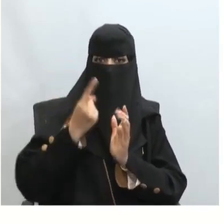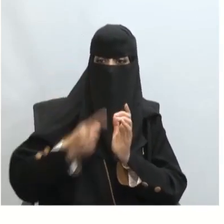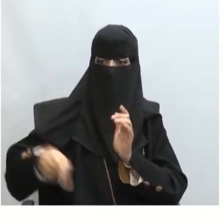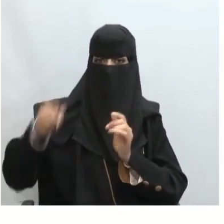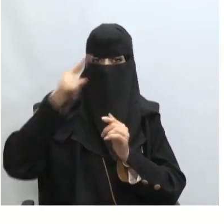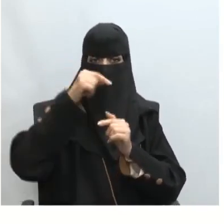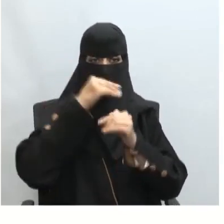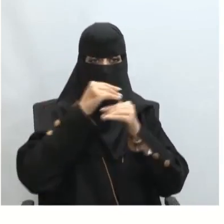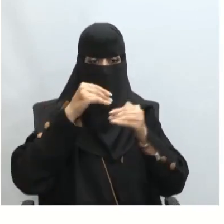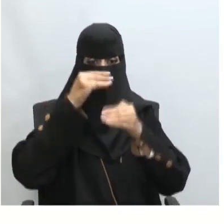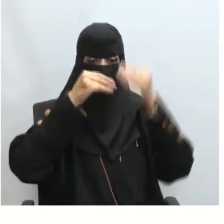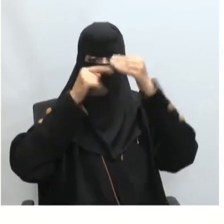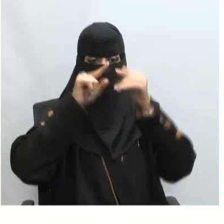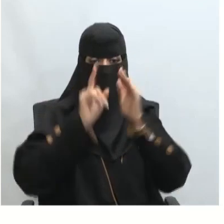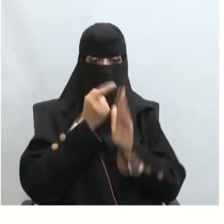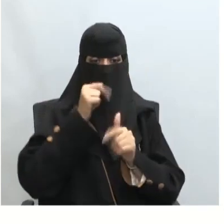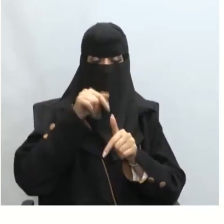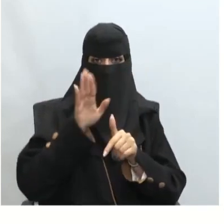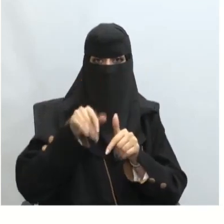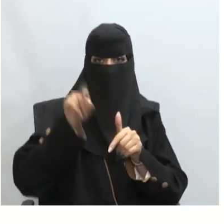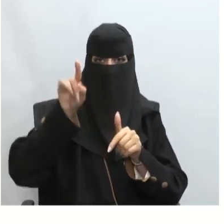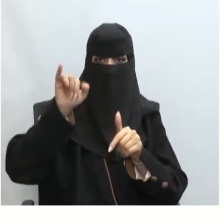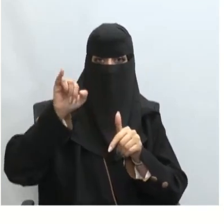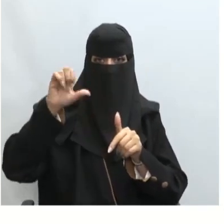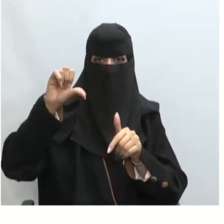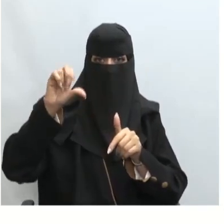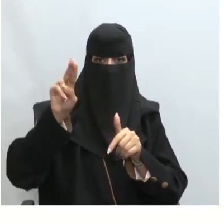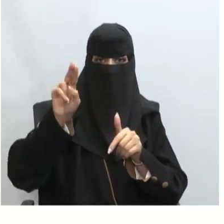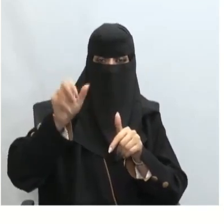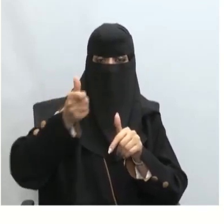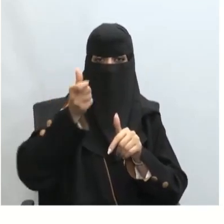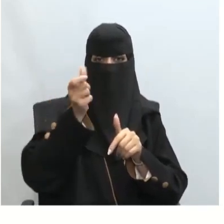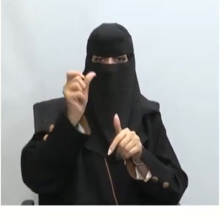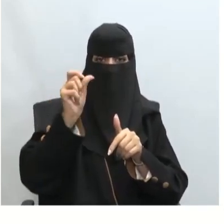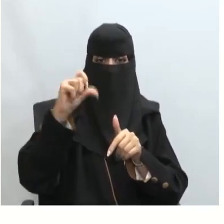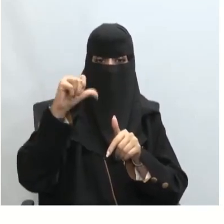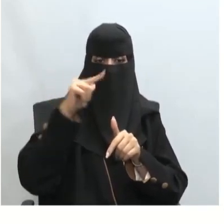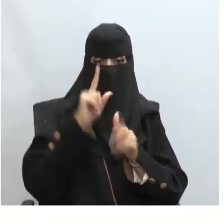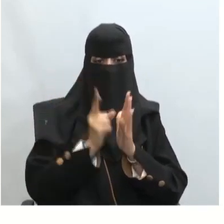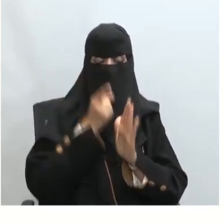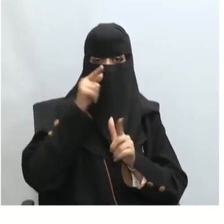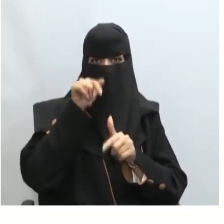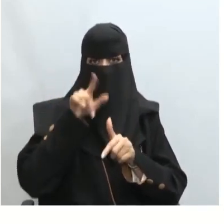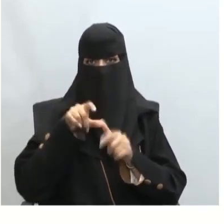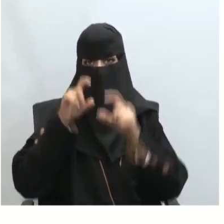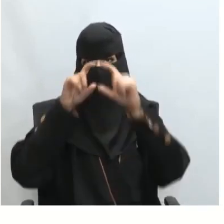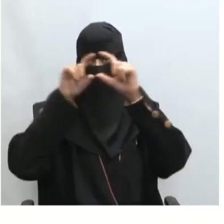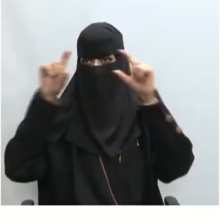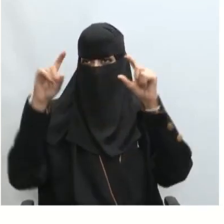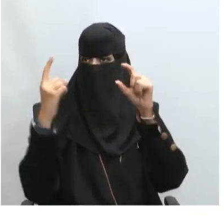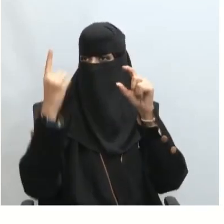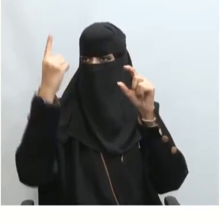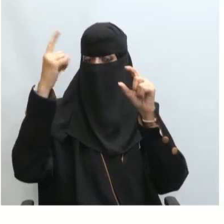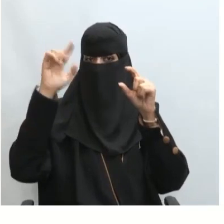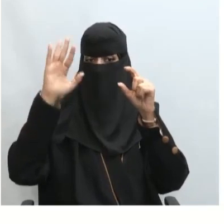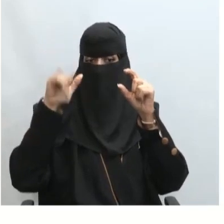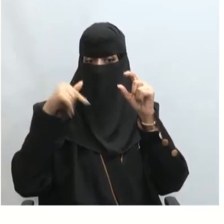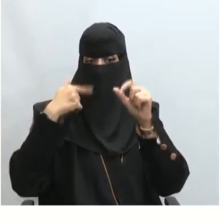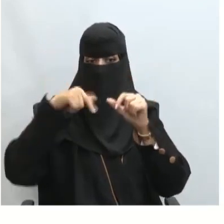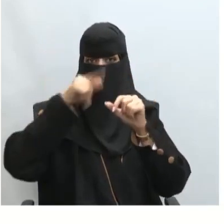البنائيه لواحد يعني اربع ذرات كربون فسترسم واحد بيوته